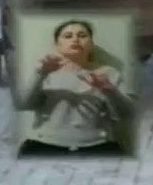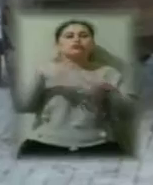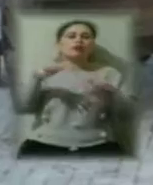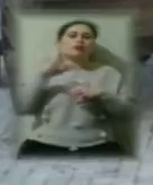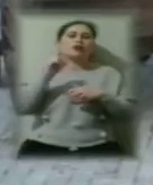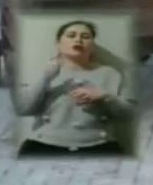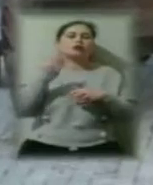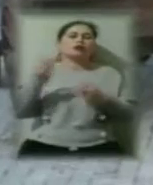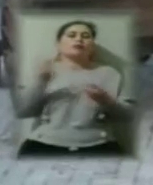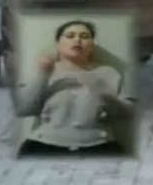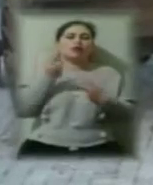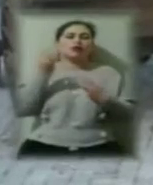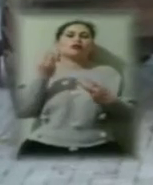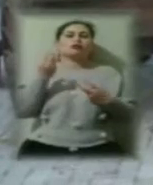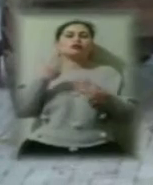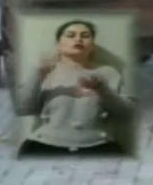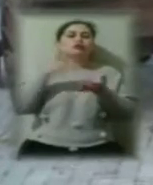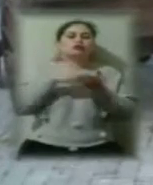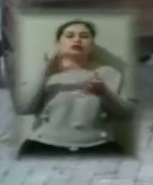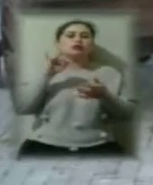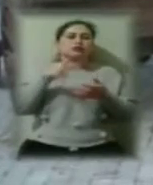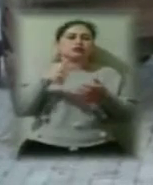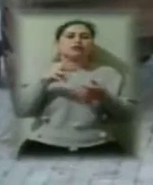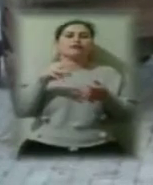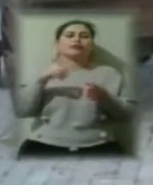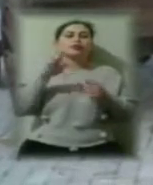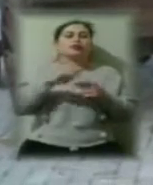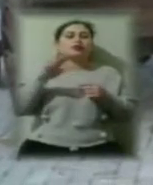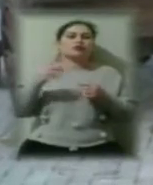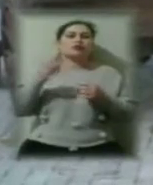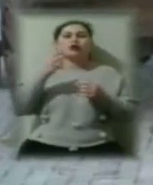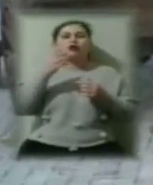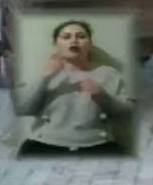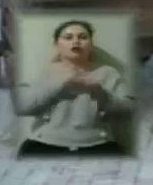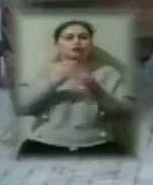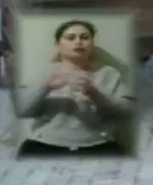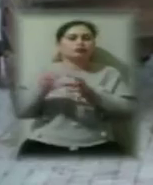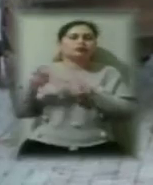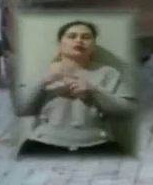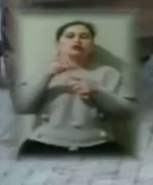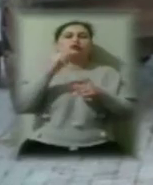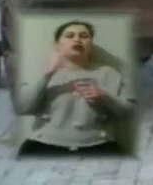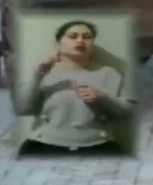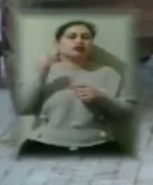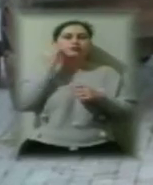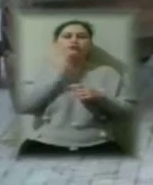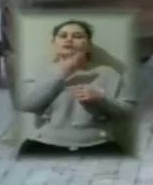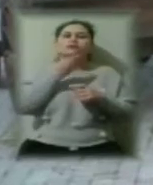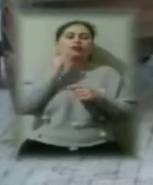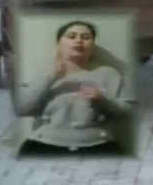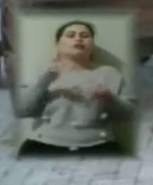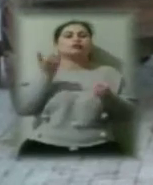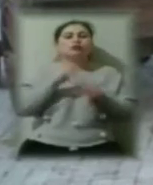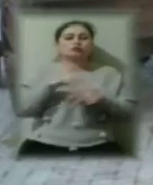палять, стоїть дим, діти печуть картоплю, перемазуються сажею, залишаються на